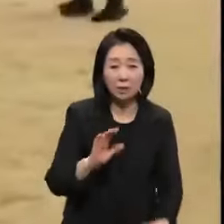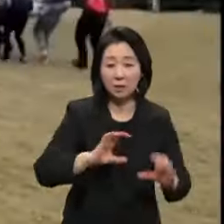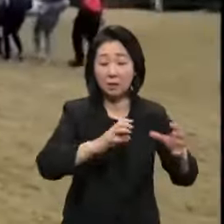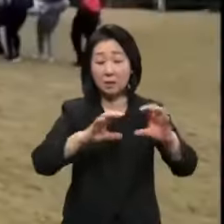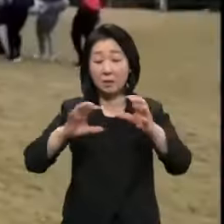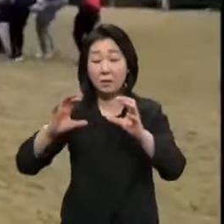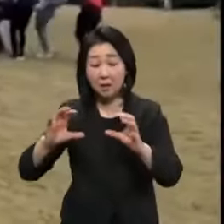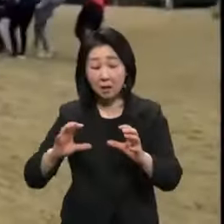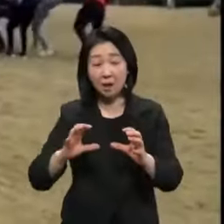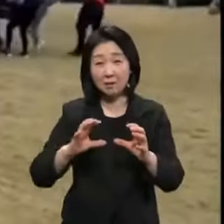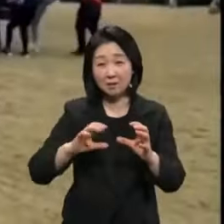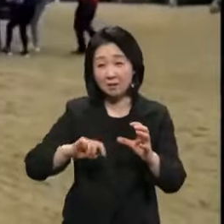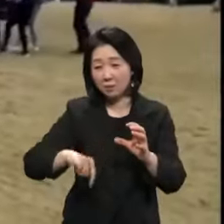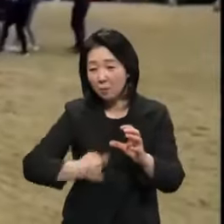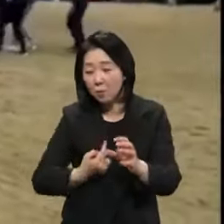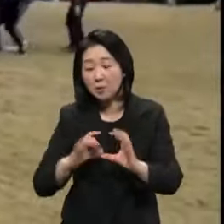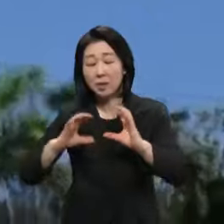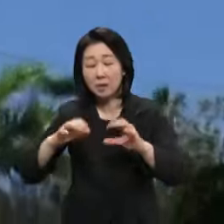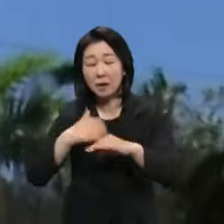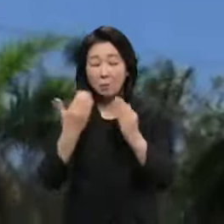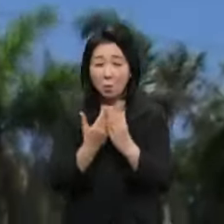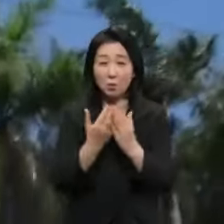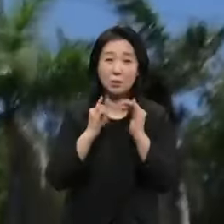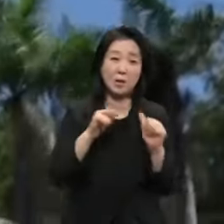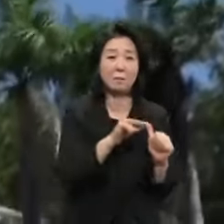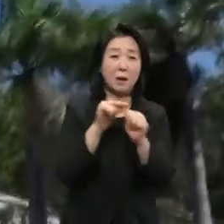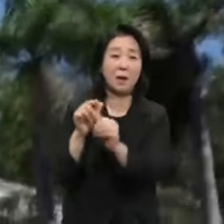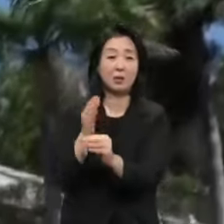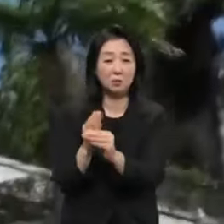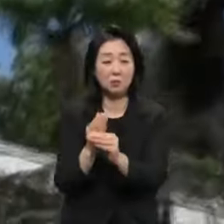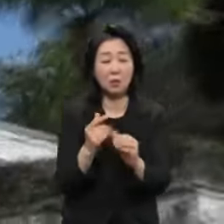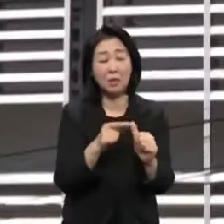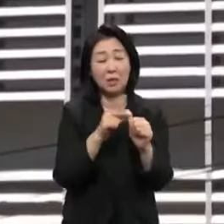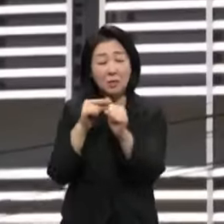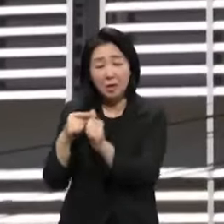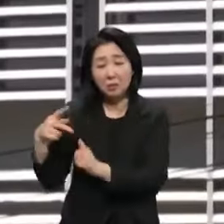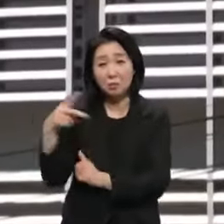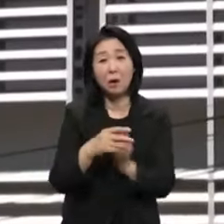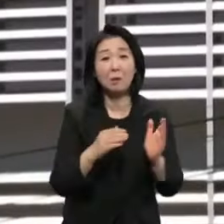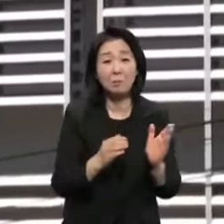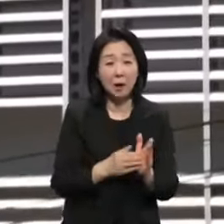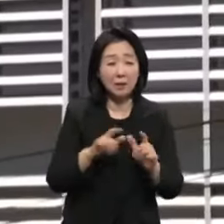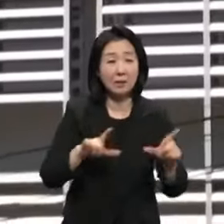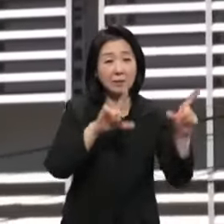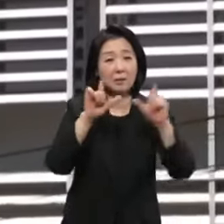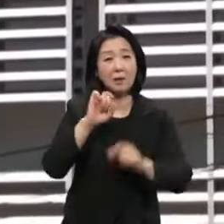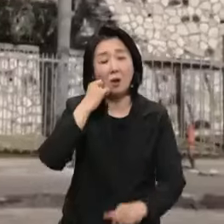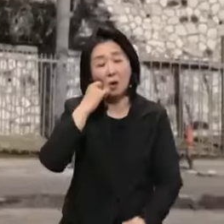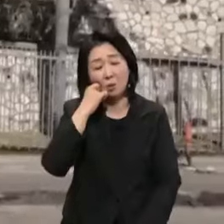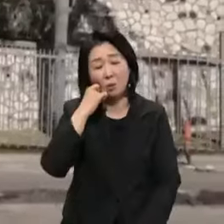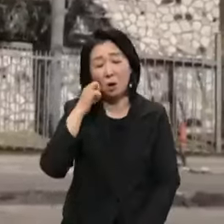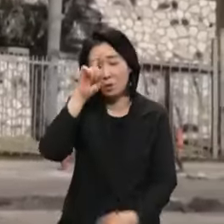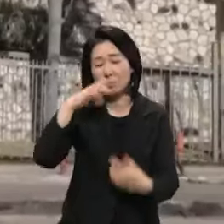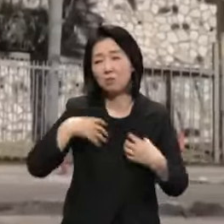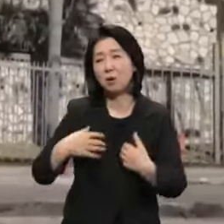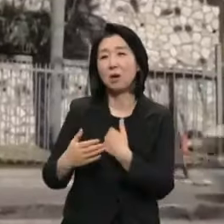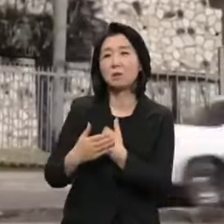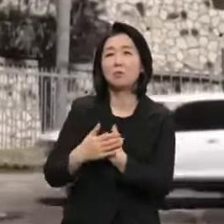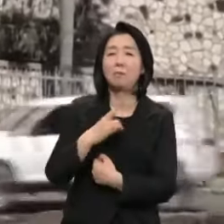자국민을 계속해서 철수시키고 있습니다. 탈출 경로가 막힌 데다 일상생활이 어려워 국가의 지원을 기다릴 수밖에 없는 상태인